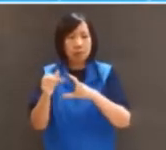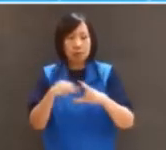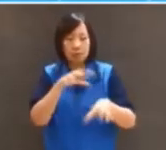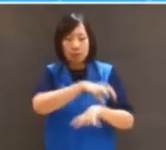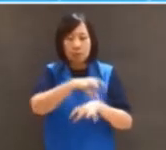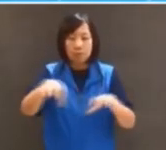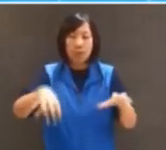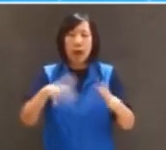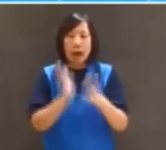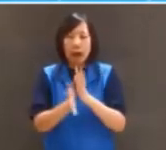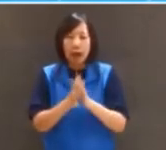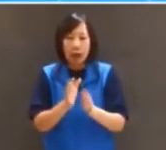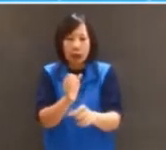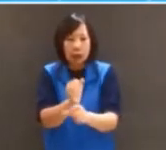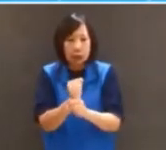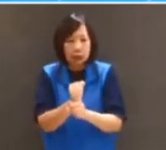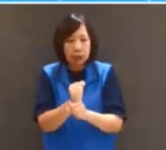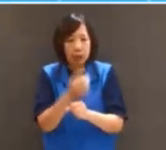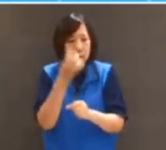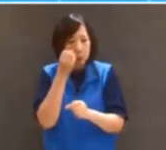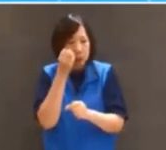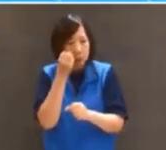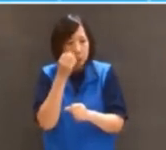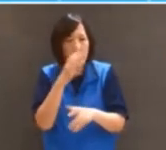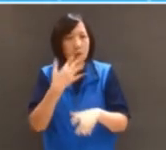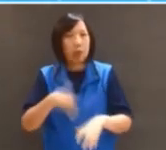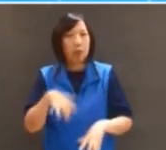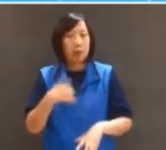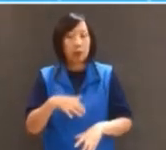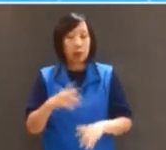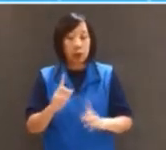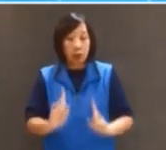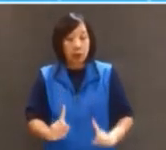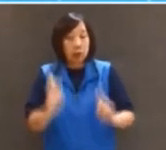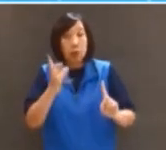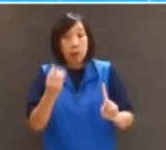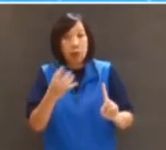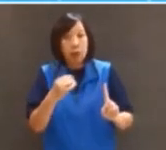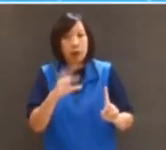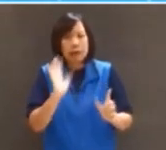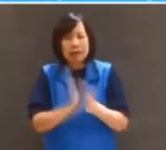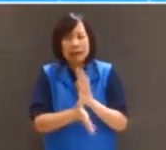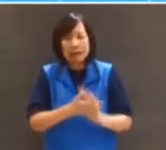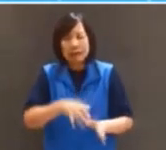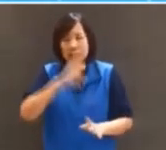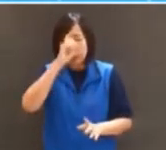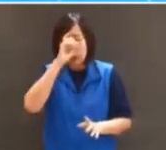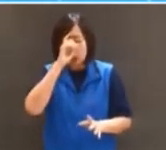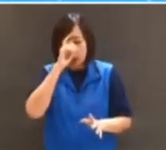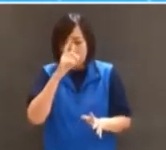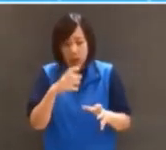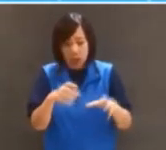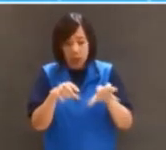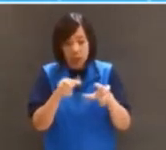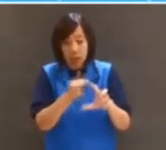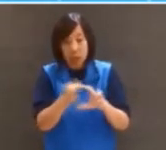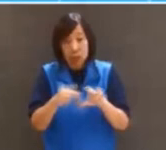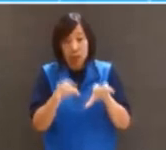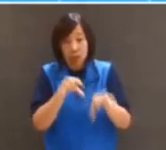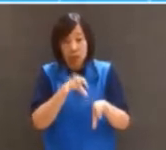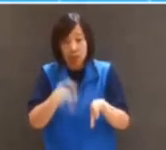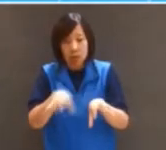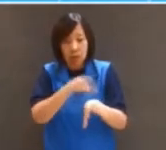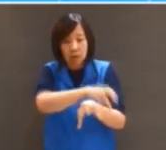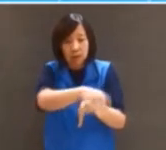要紧密的做一些观察了解。虽然没有上升，但是我们希望周遭的几个比